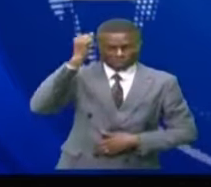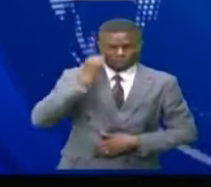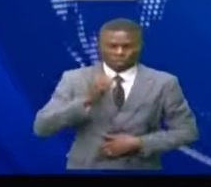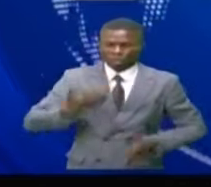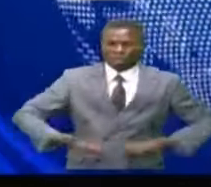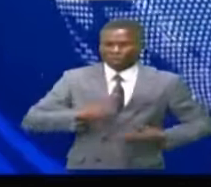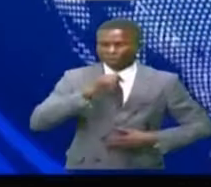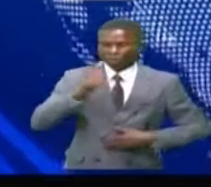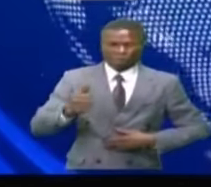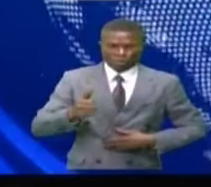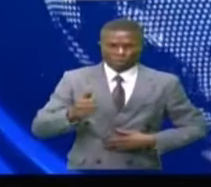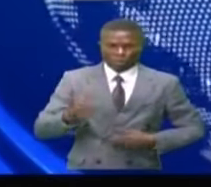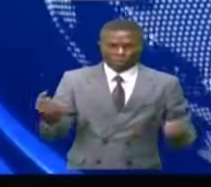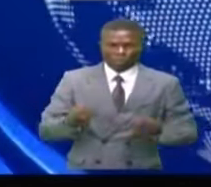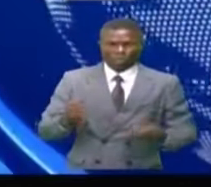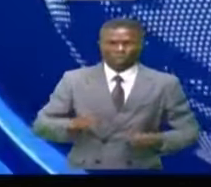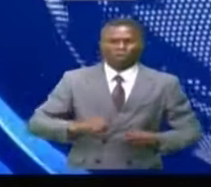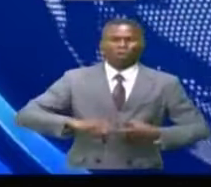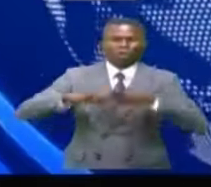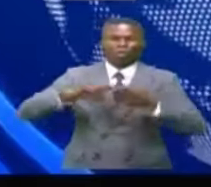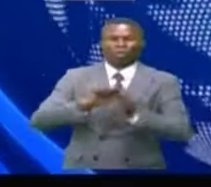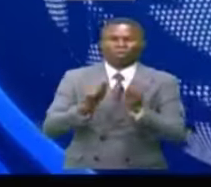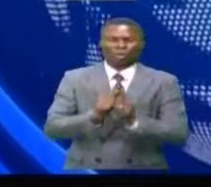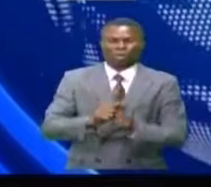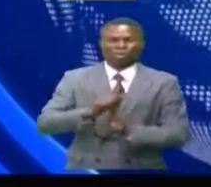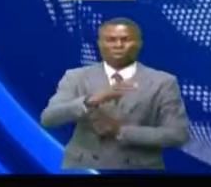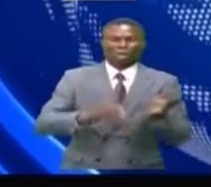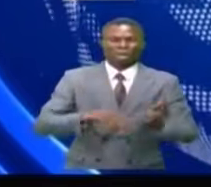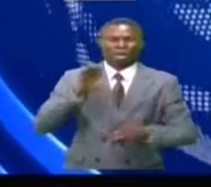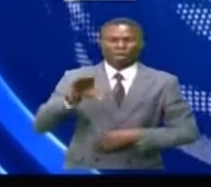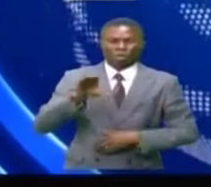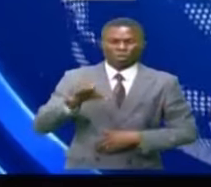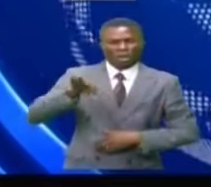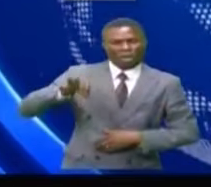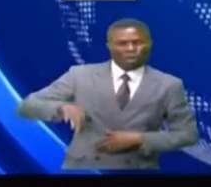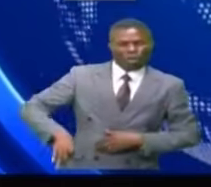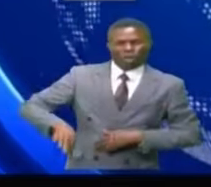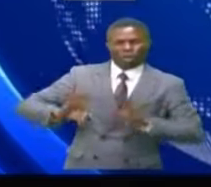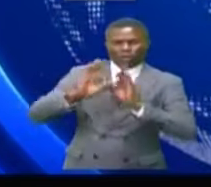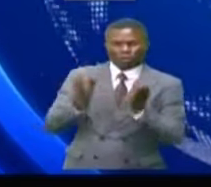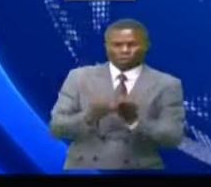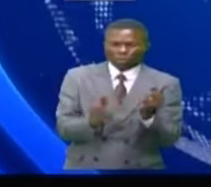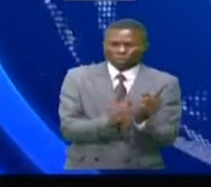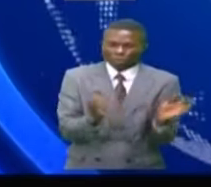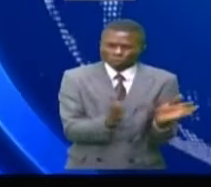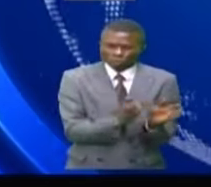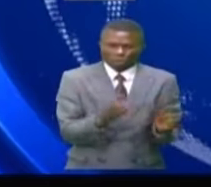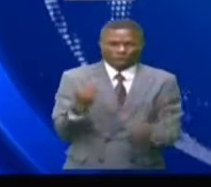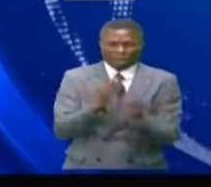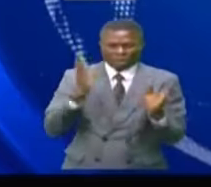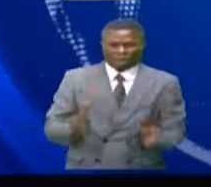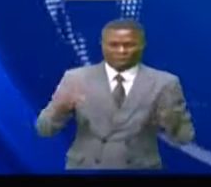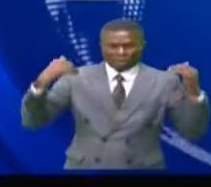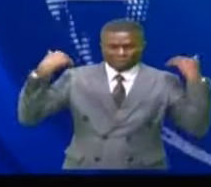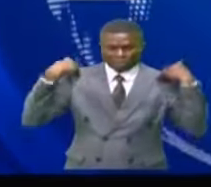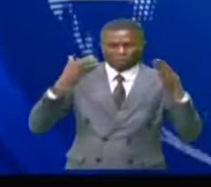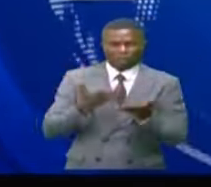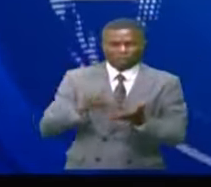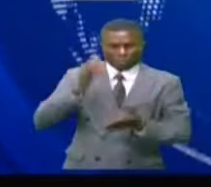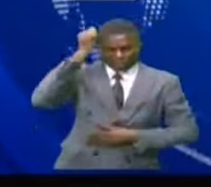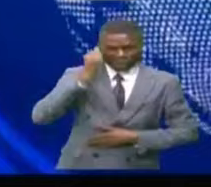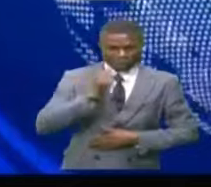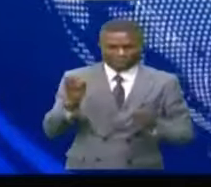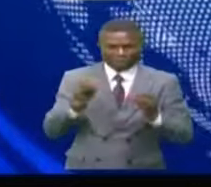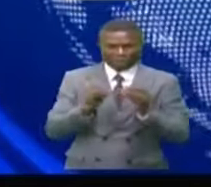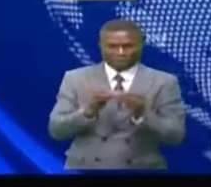la privatisation de comptes bancaires de l'entreprise au profit d'un groupe de personnes. Le travailleur de cette entreprise réunie en